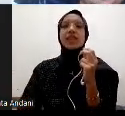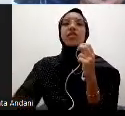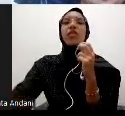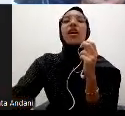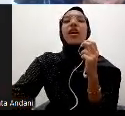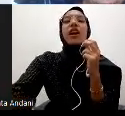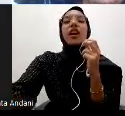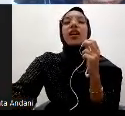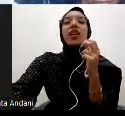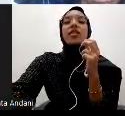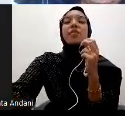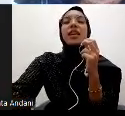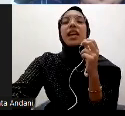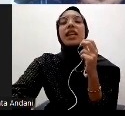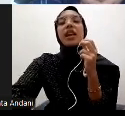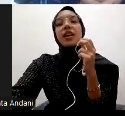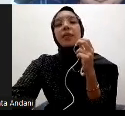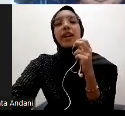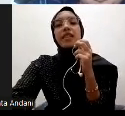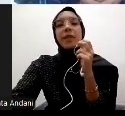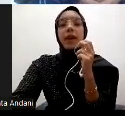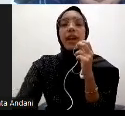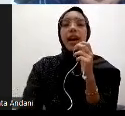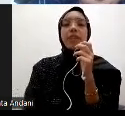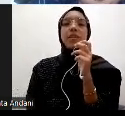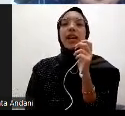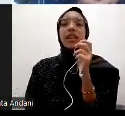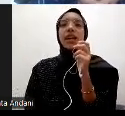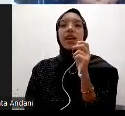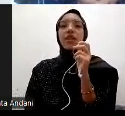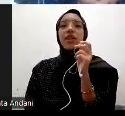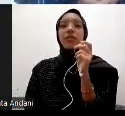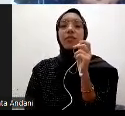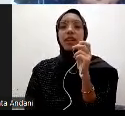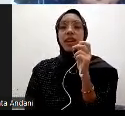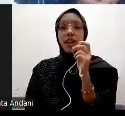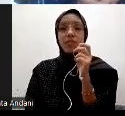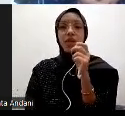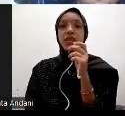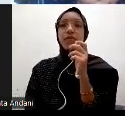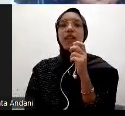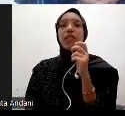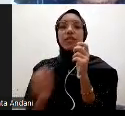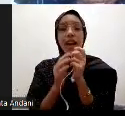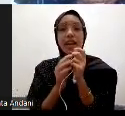baik gitu. Demikian yang dapat saya sampaikan, bila ada yang kurang berkenan mohon dimaafkan. Makasih.